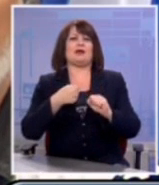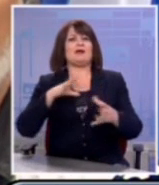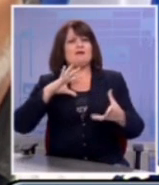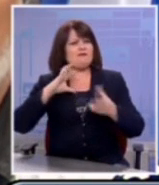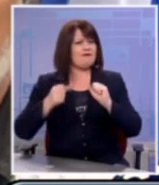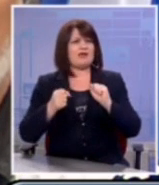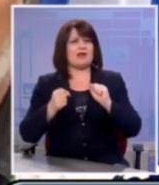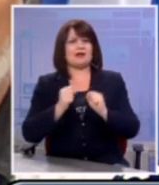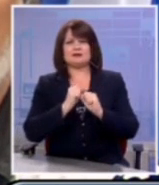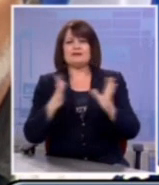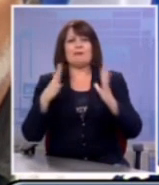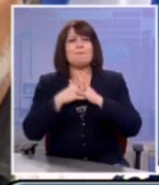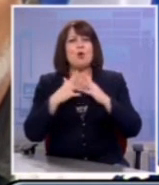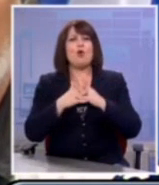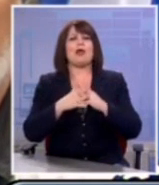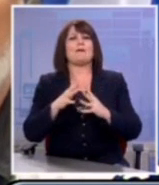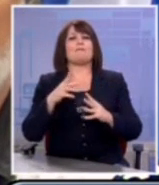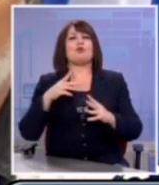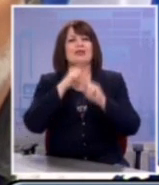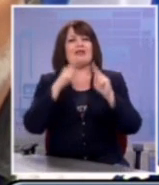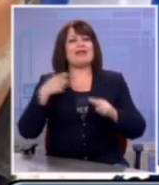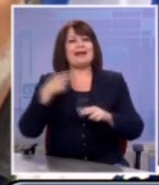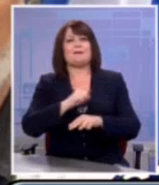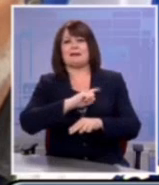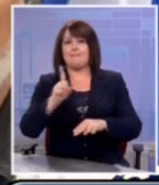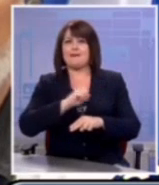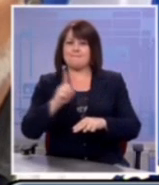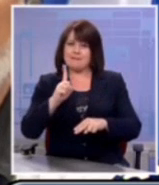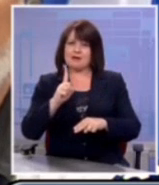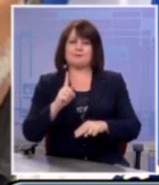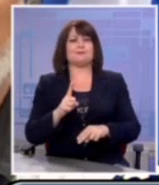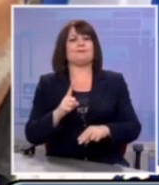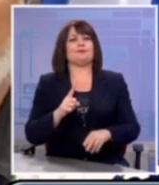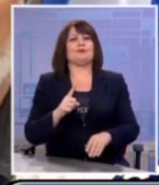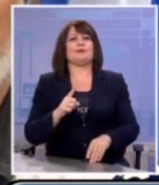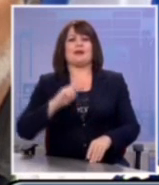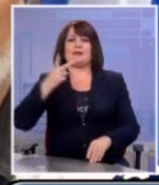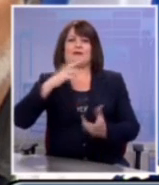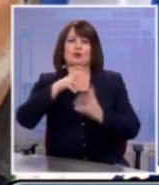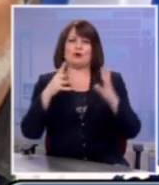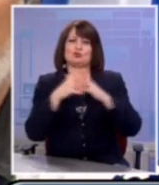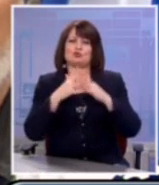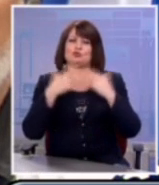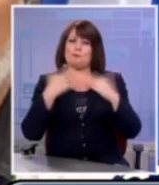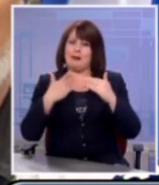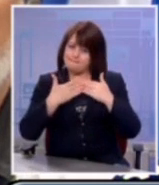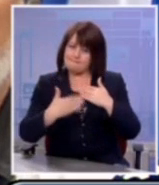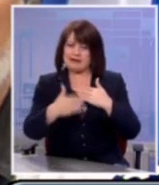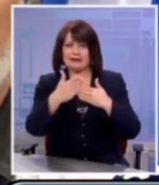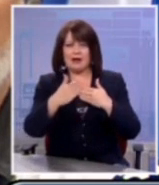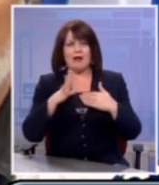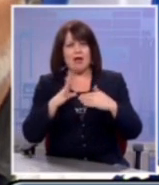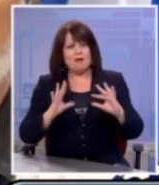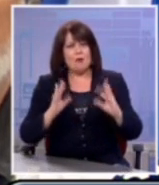βία, στον πόλεμο, στα διεθνή εγκλήματα, αμέσως μετά τον Δεύτερο Παγκόσμιο Πόλεμο,